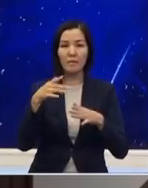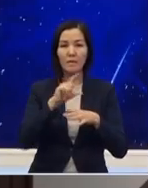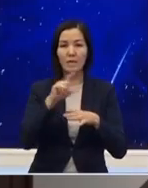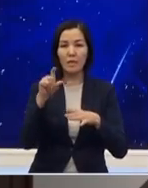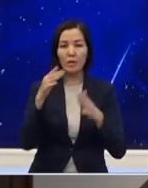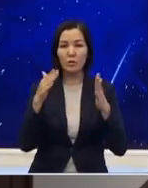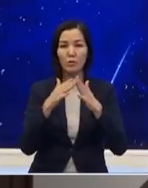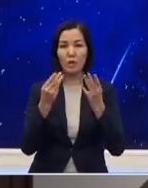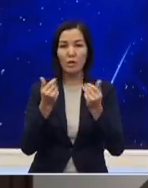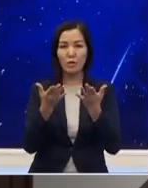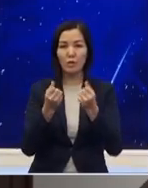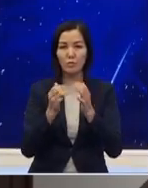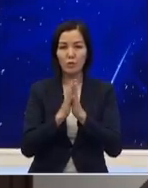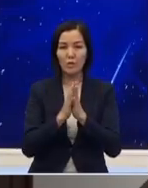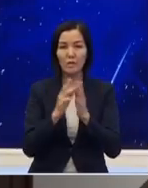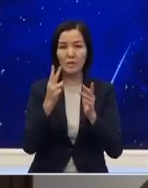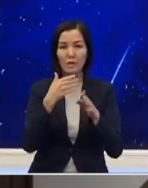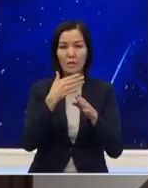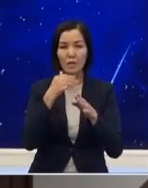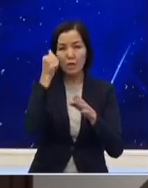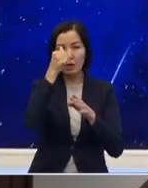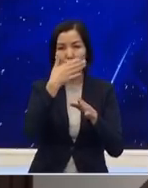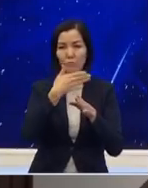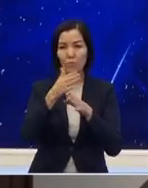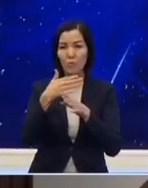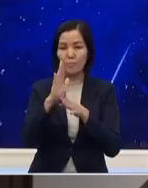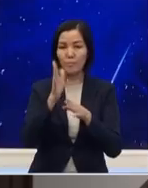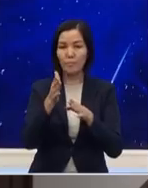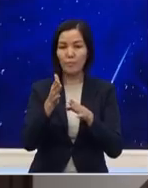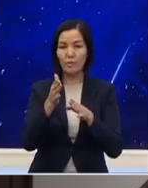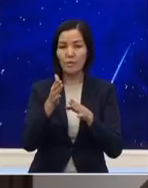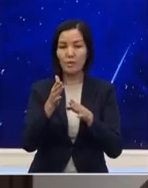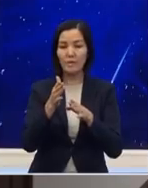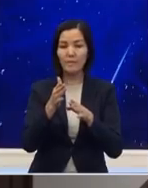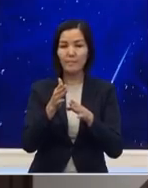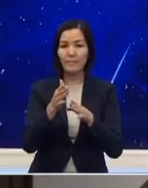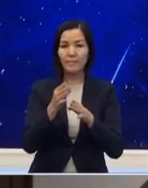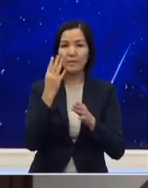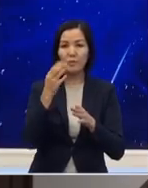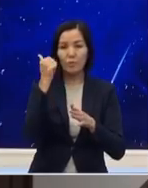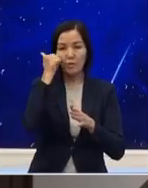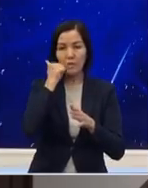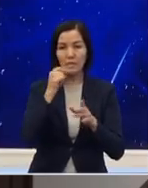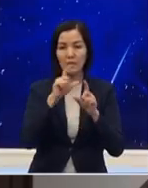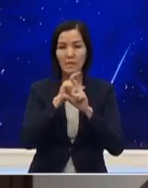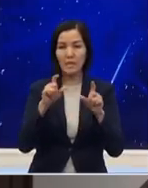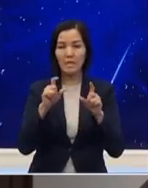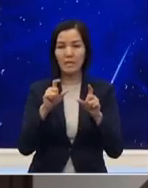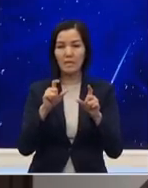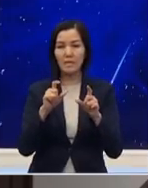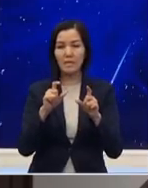сұрадық, оны 2 жылға беретін болды. Сонымен қатар бізде 4 ескірген